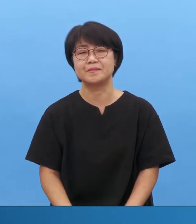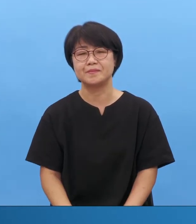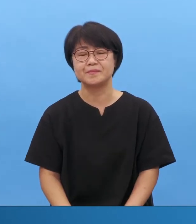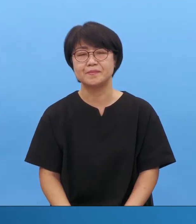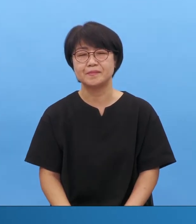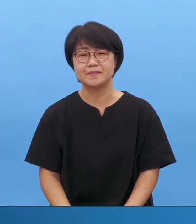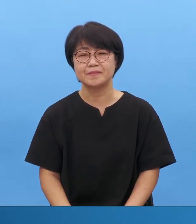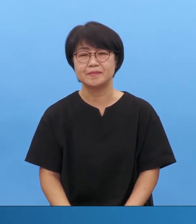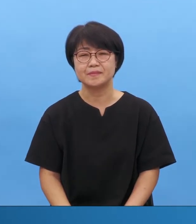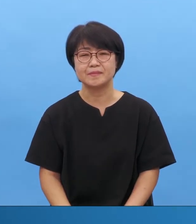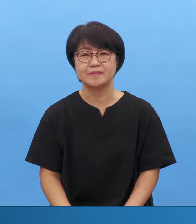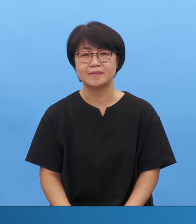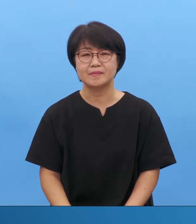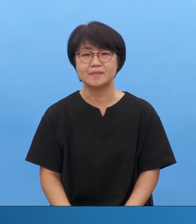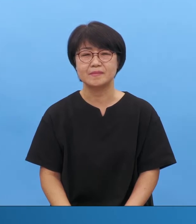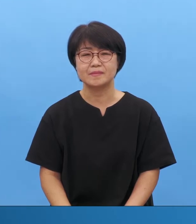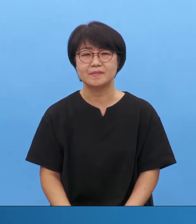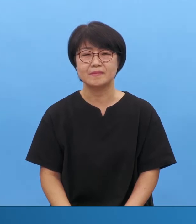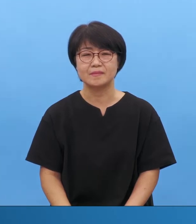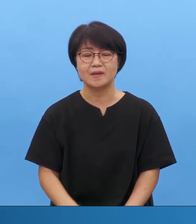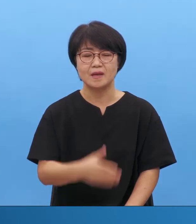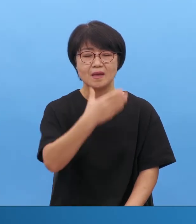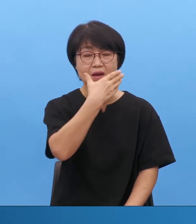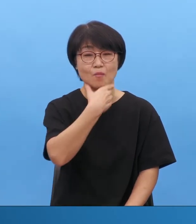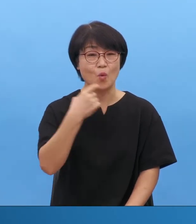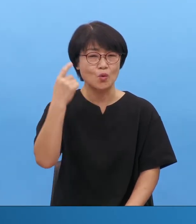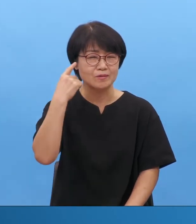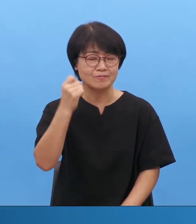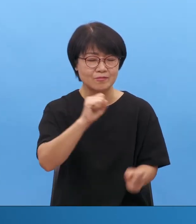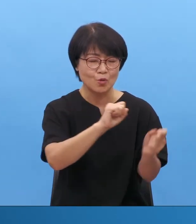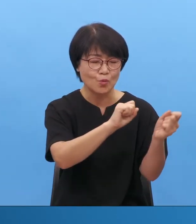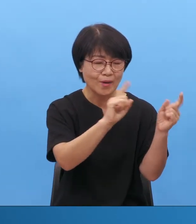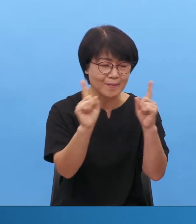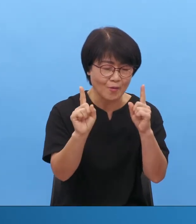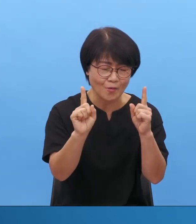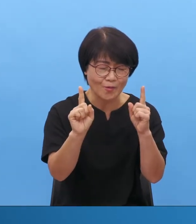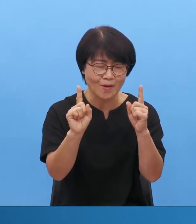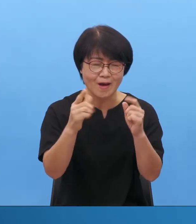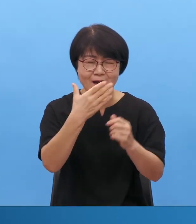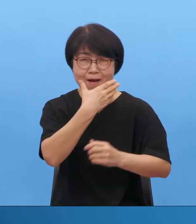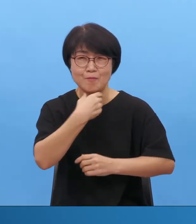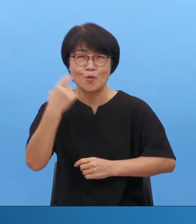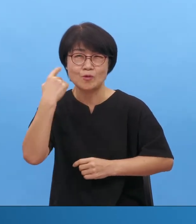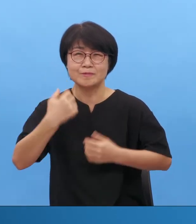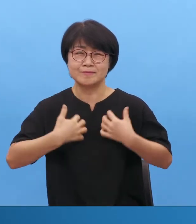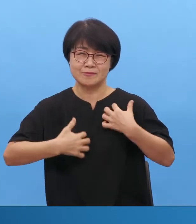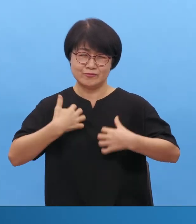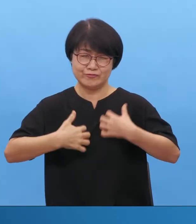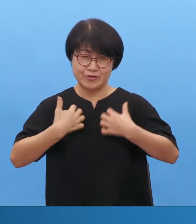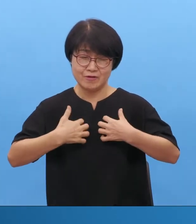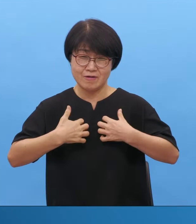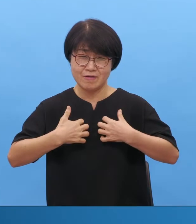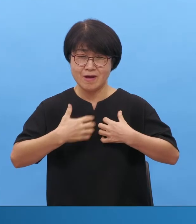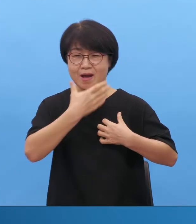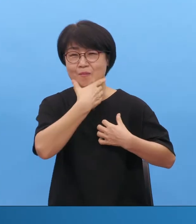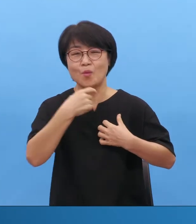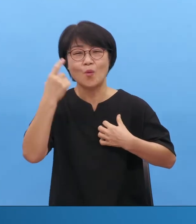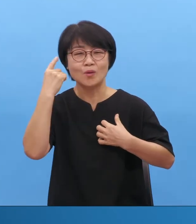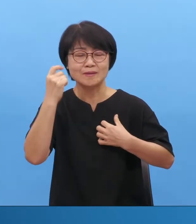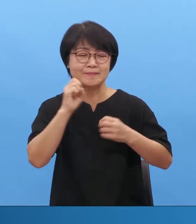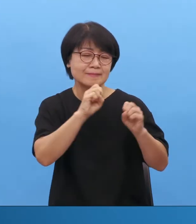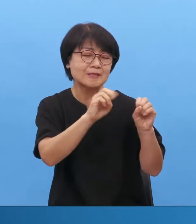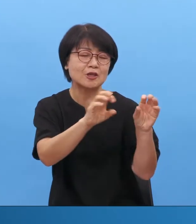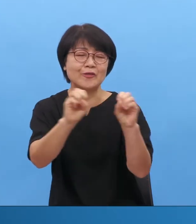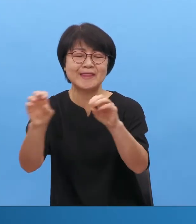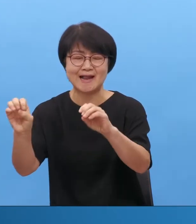복음을 회복하고 누리고 전달하는 파수꾼. The first kind is the watchman who restores, enjoys, and transmits the gospel. 자, 이거